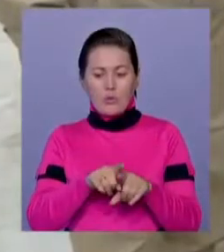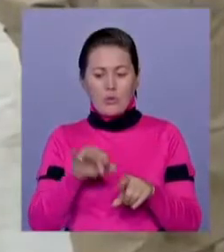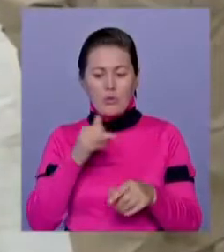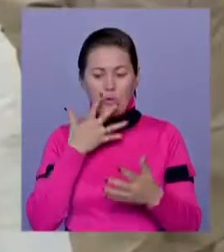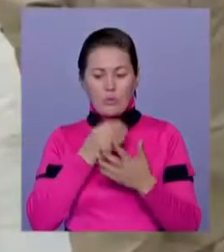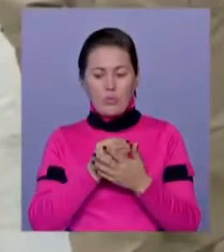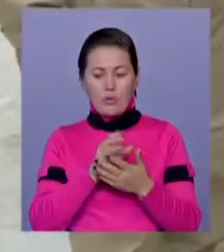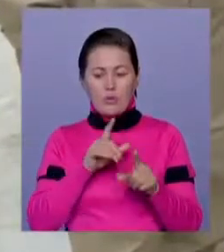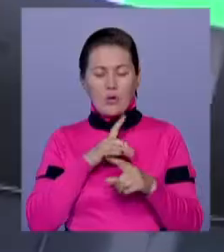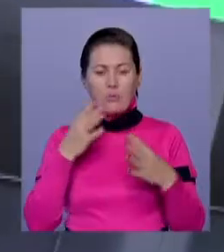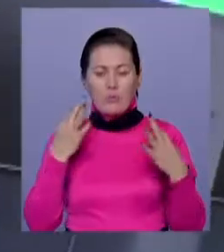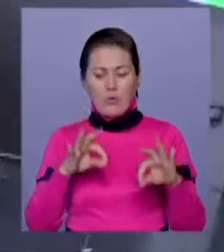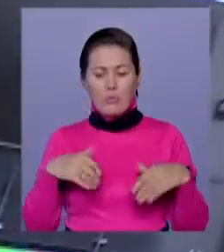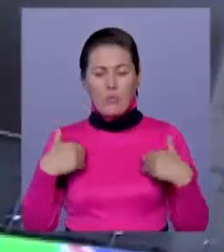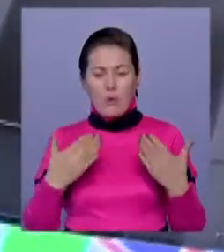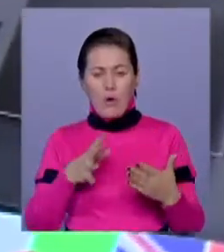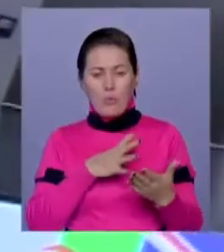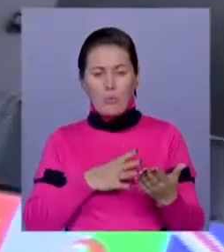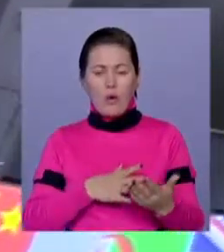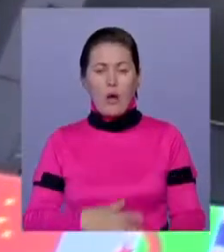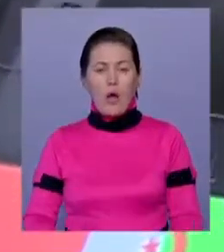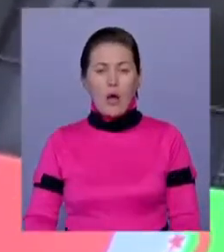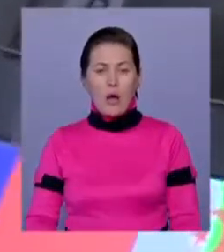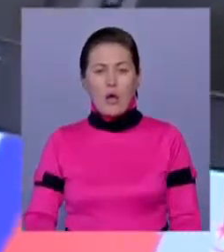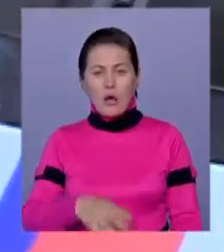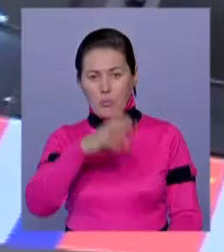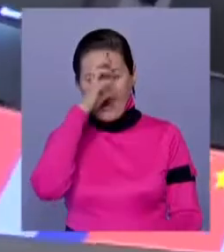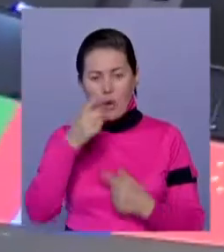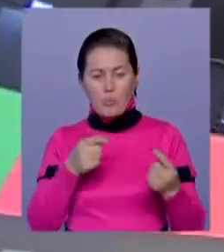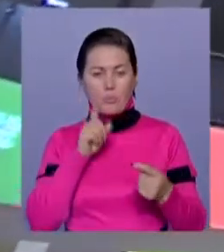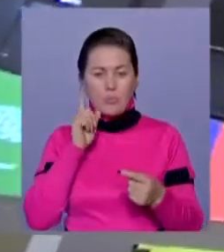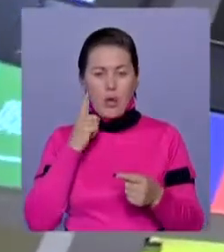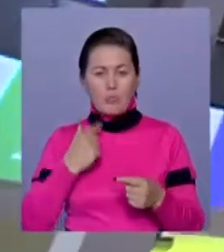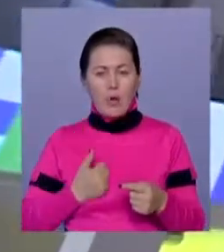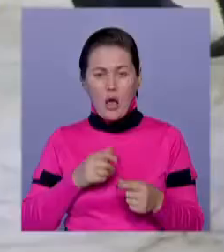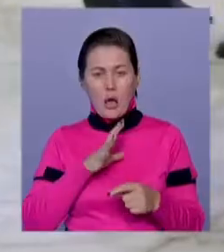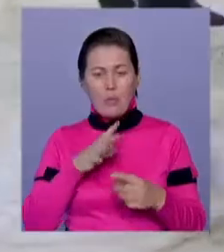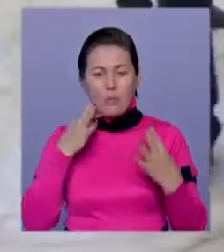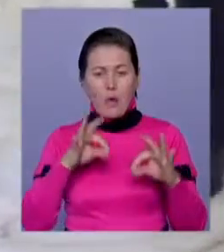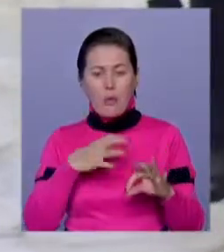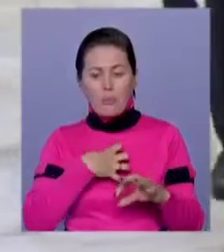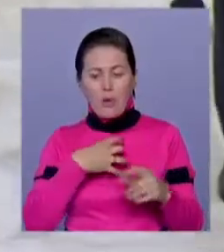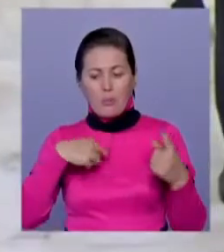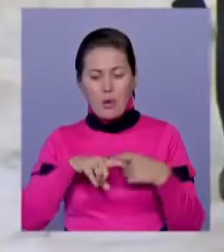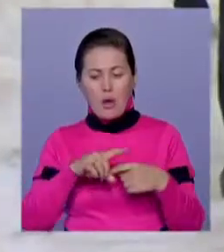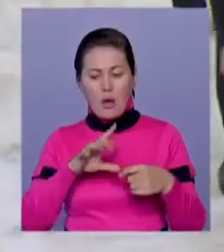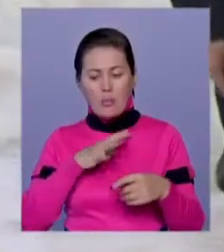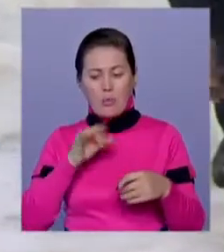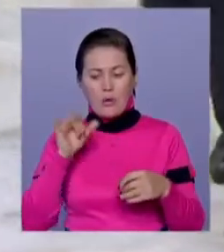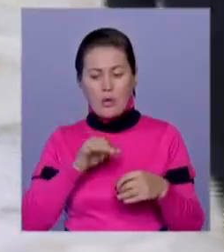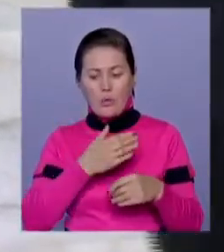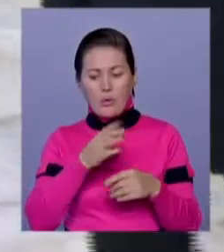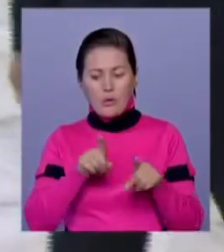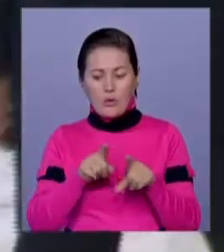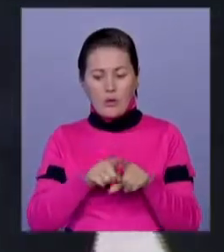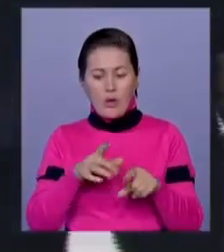Өзіңізге сұнуға рұқсат етіңіз. Мемлекет басшысы жас өрендерге тәуелсіздік ұғымының мән маңызын айшықтап берді. Оны